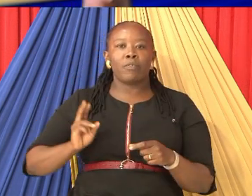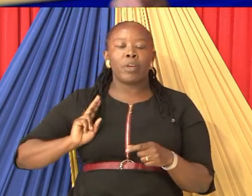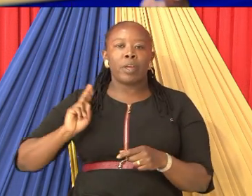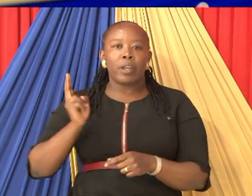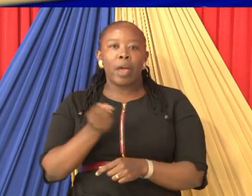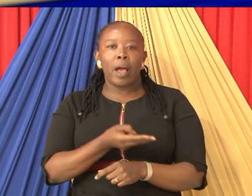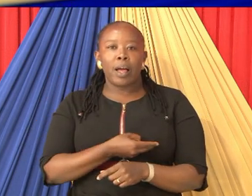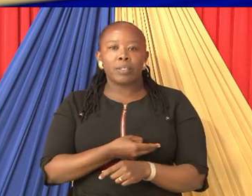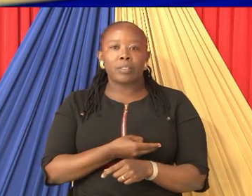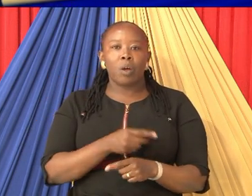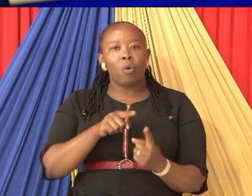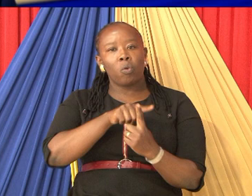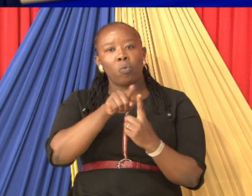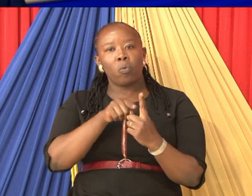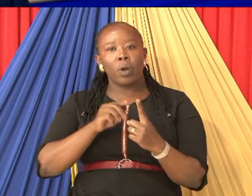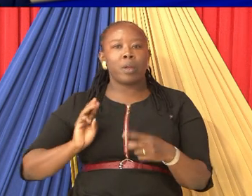Tukitazama hewa Mungu,